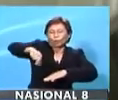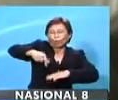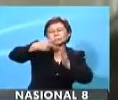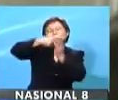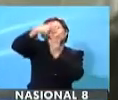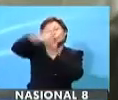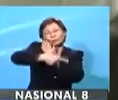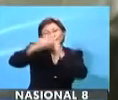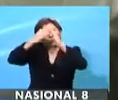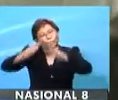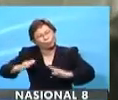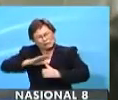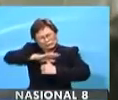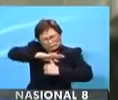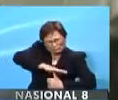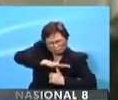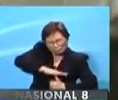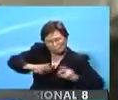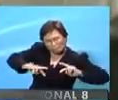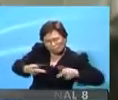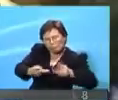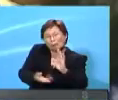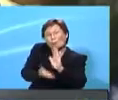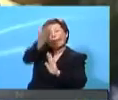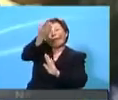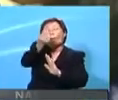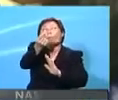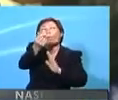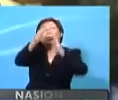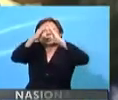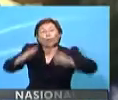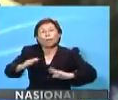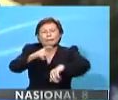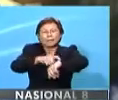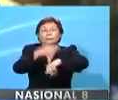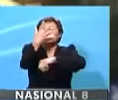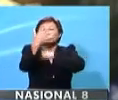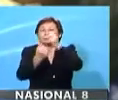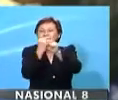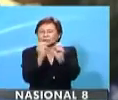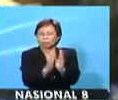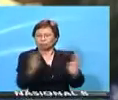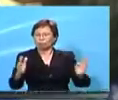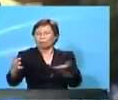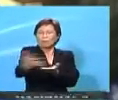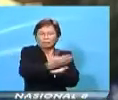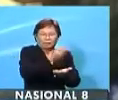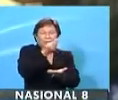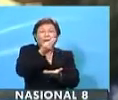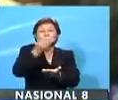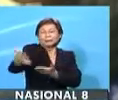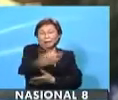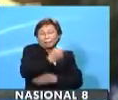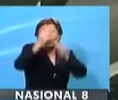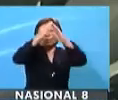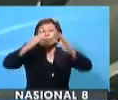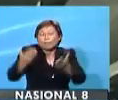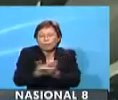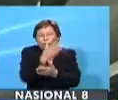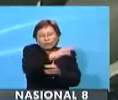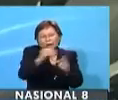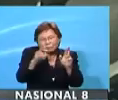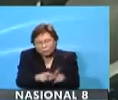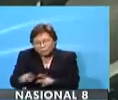projek. Tekanan yang menyumbang kepada peningkatan harga rumah termasuk tempoh 5 tahun untuk perolehan rumah baharu serta